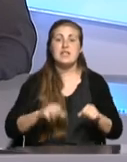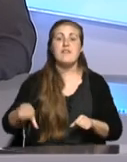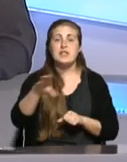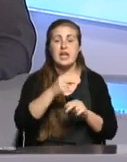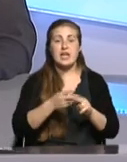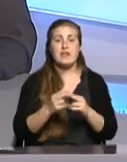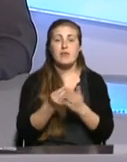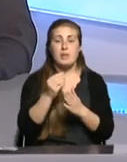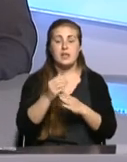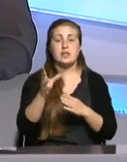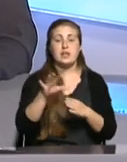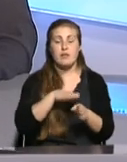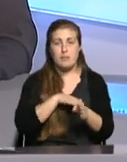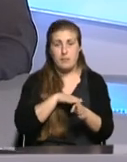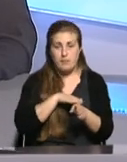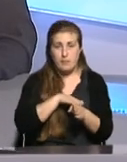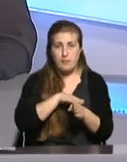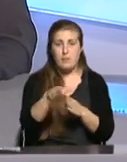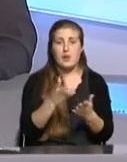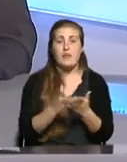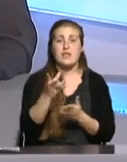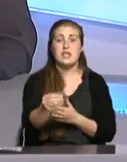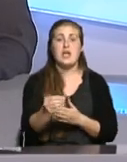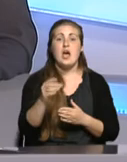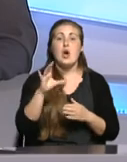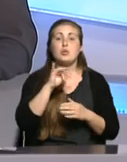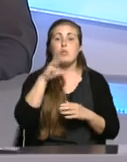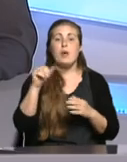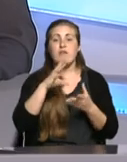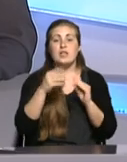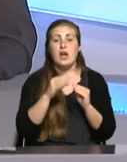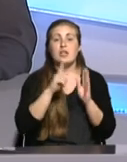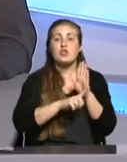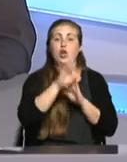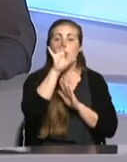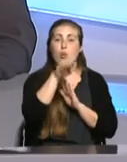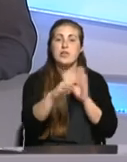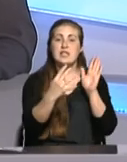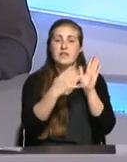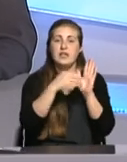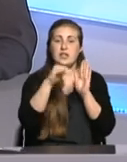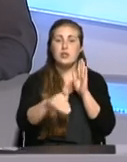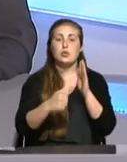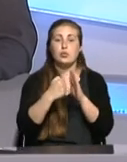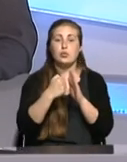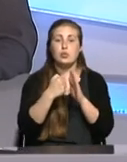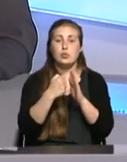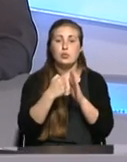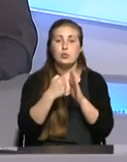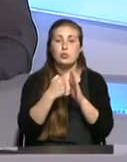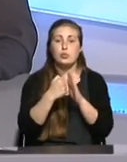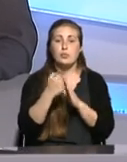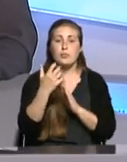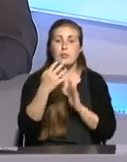проведен и суммы тоже весьма значительны начиная там от 9000 и до 500 рублей